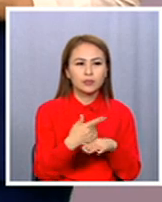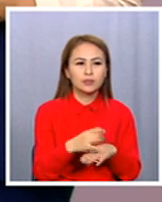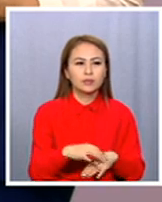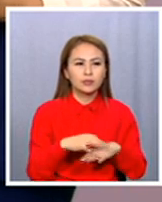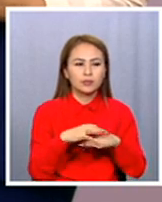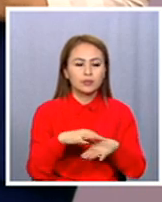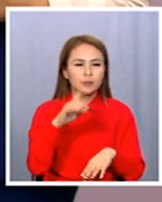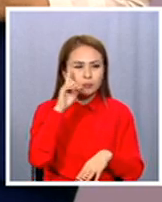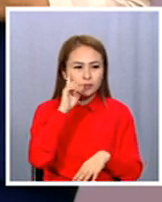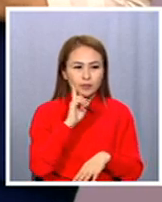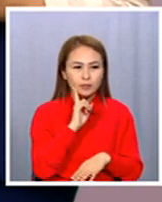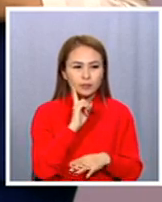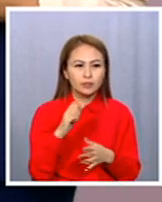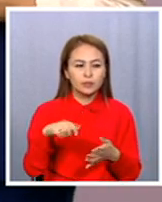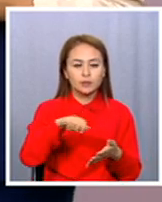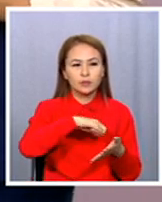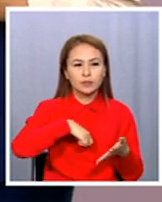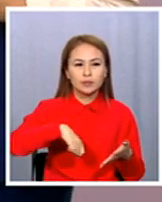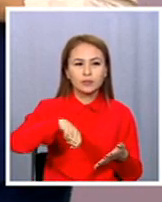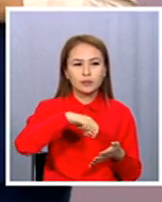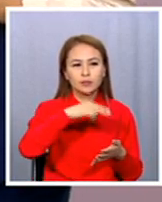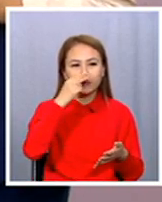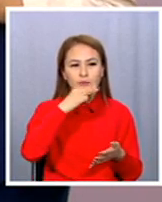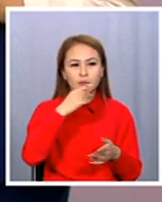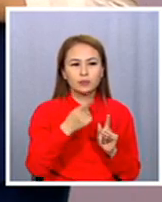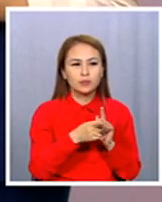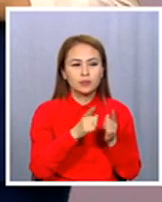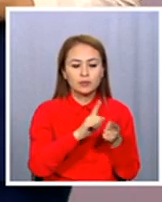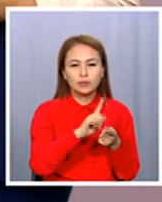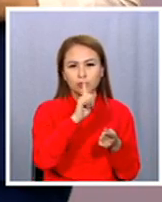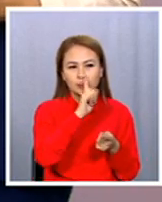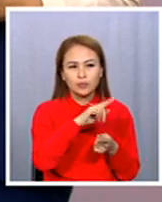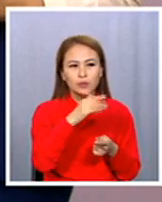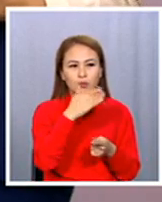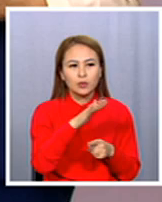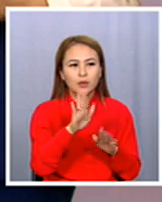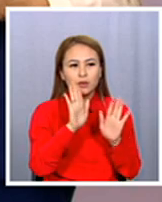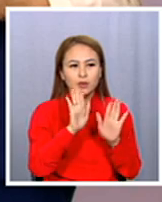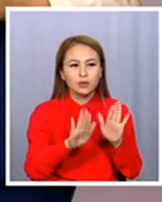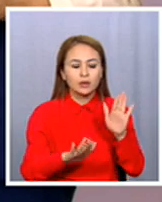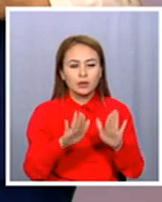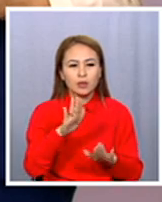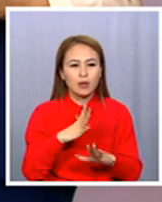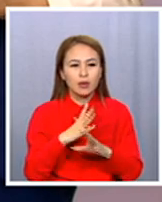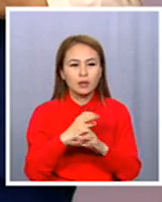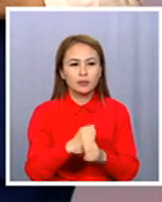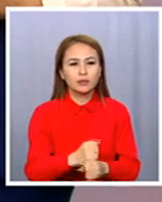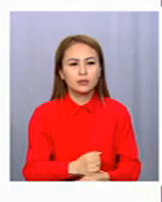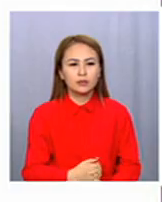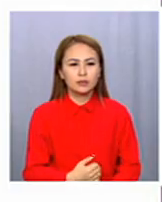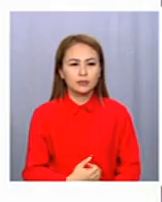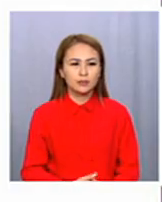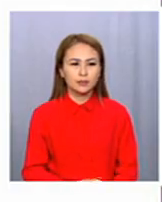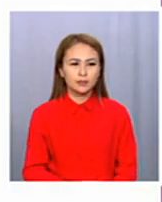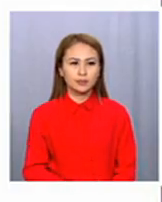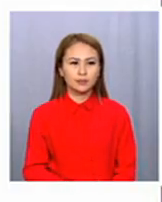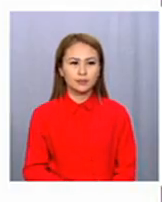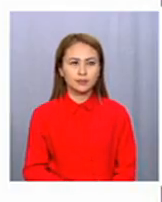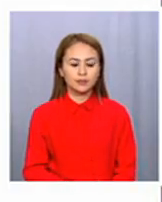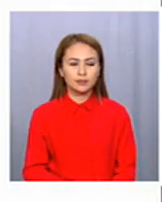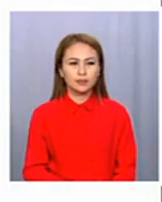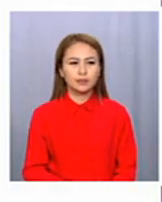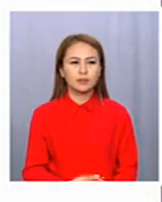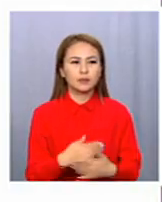өте ыңғайлы. Сықпадағы тағамның дәмі өзгермейді, оның тек салмағы азаяды. Ал енді,